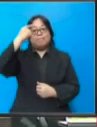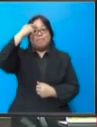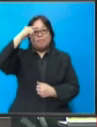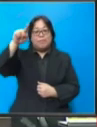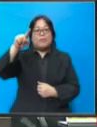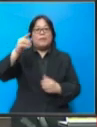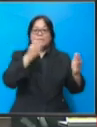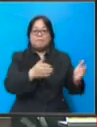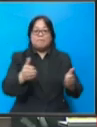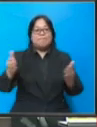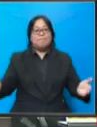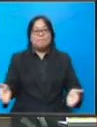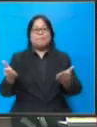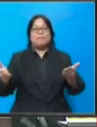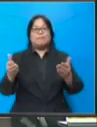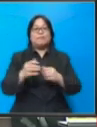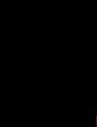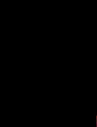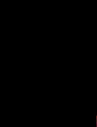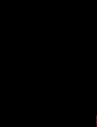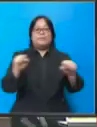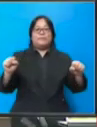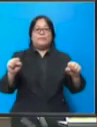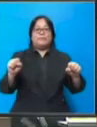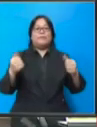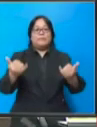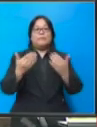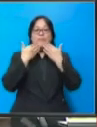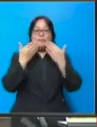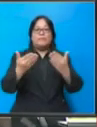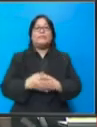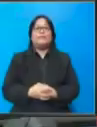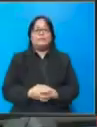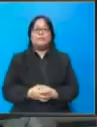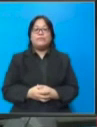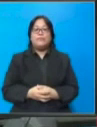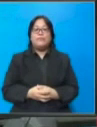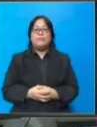untuk merancakkan lagi soal penyediaan ini. Terima kasih.